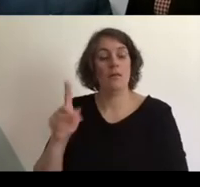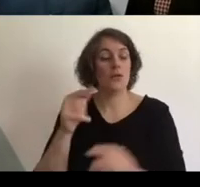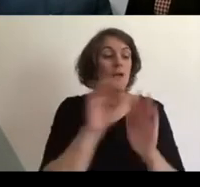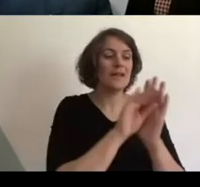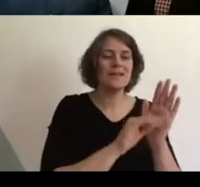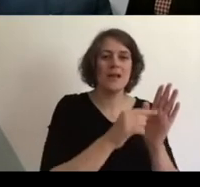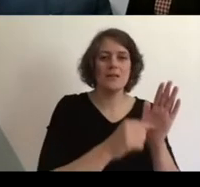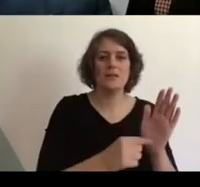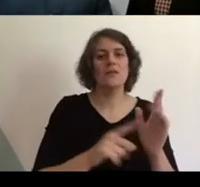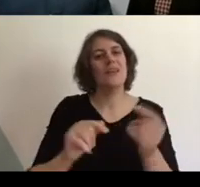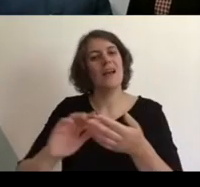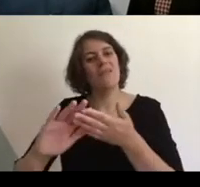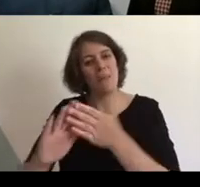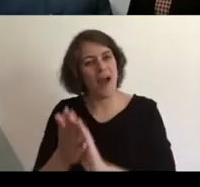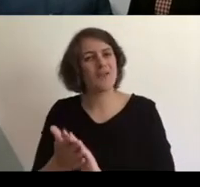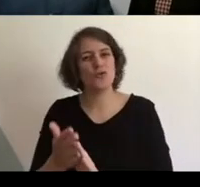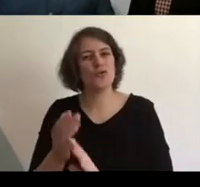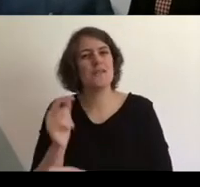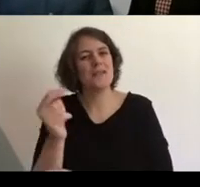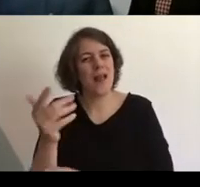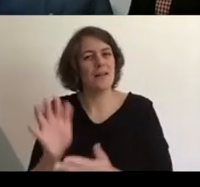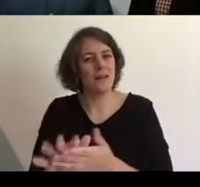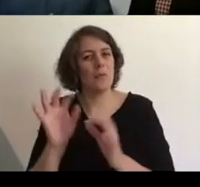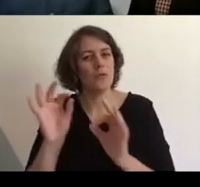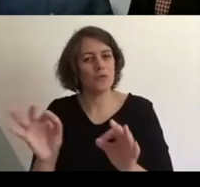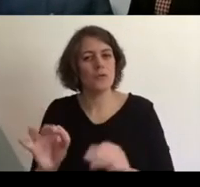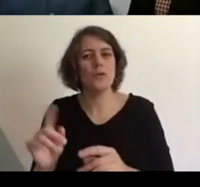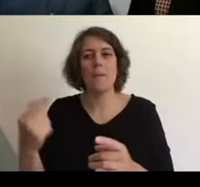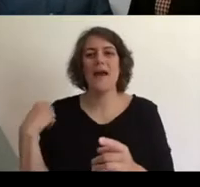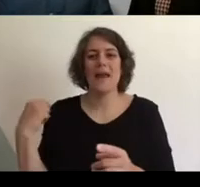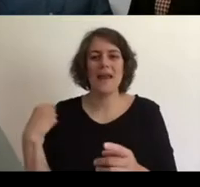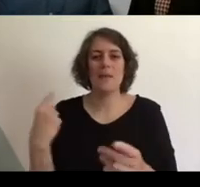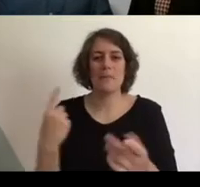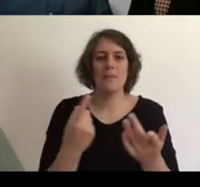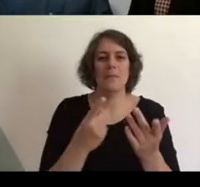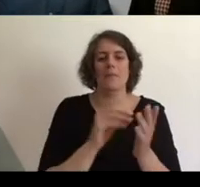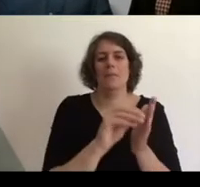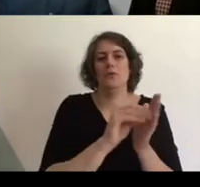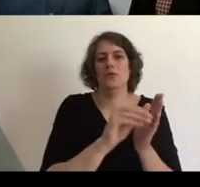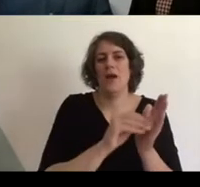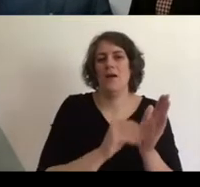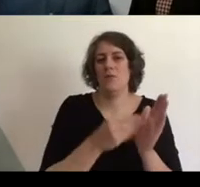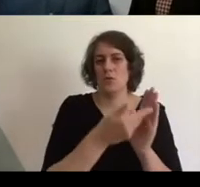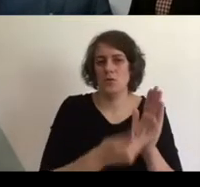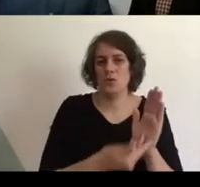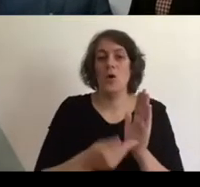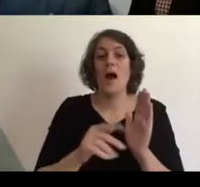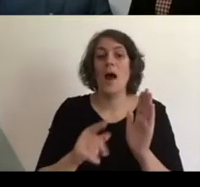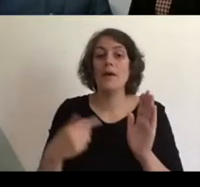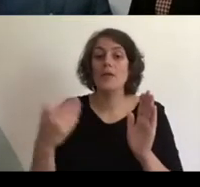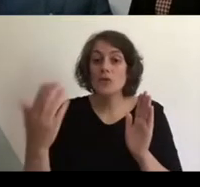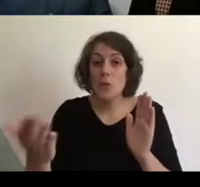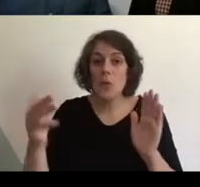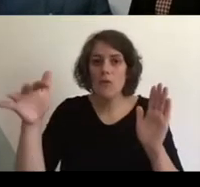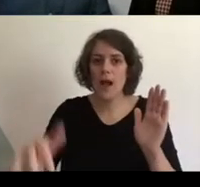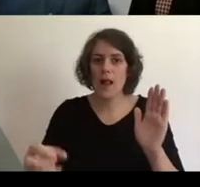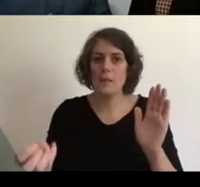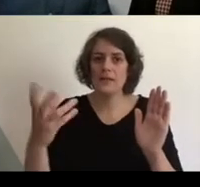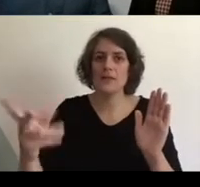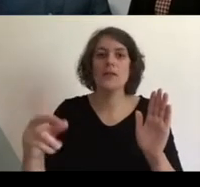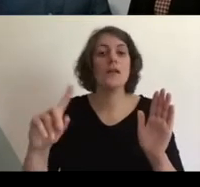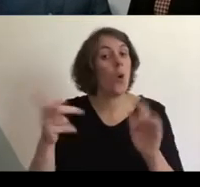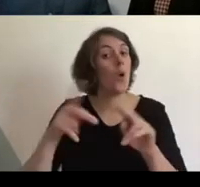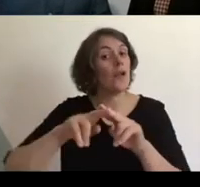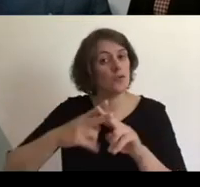so funktionieren, wie sie eben geschrieben sind, aber da geben sie uns zum Beispiel auch Instrumente in die Hand,